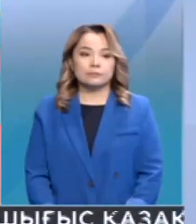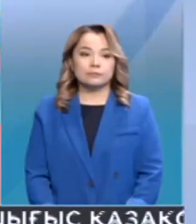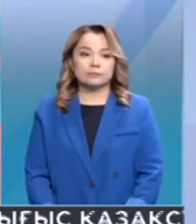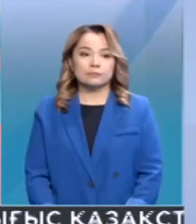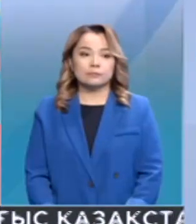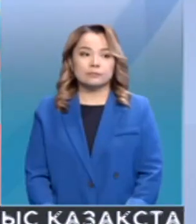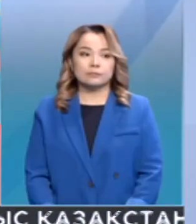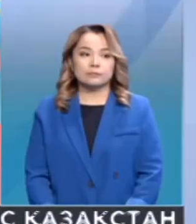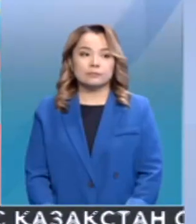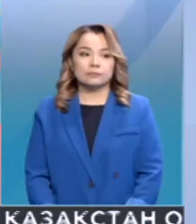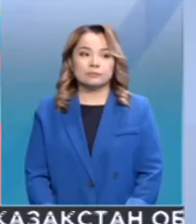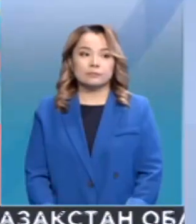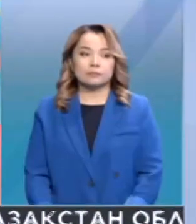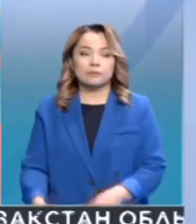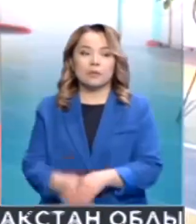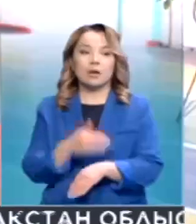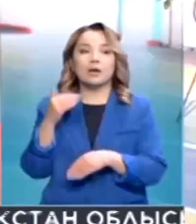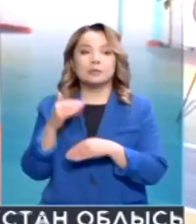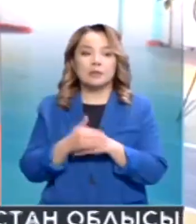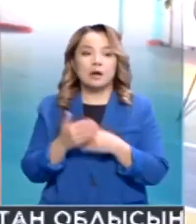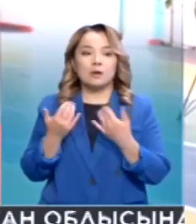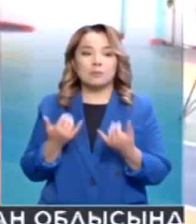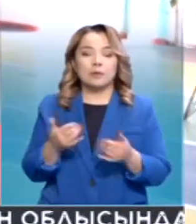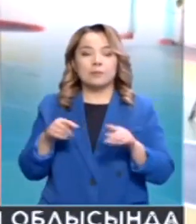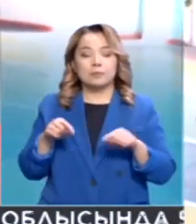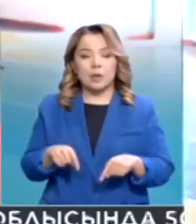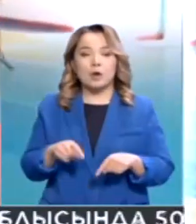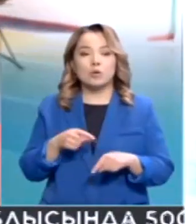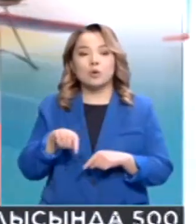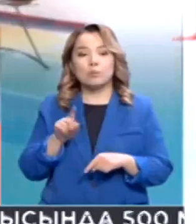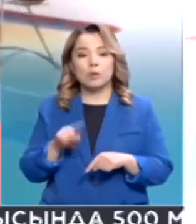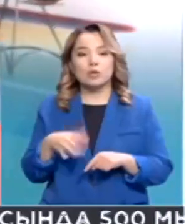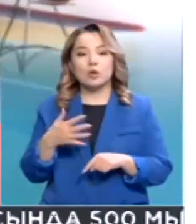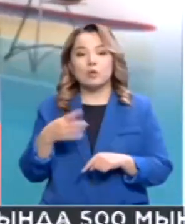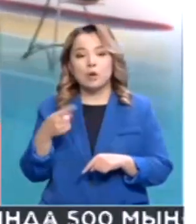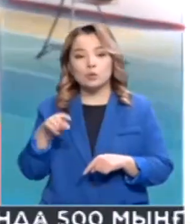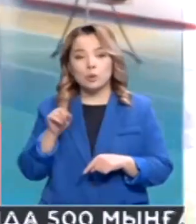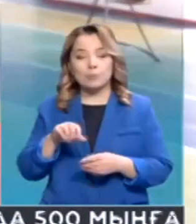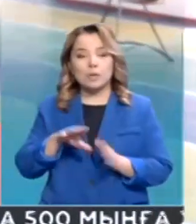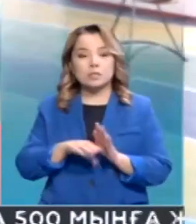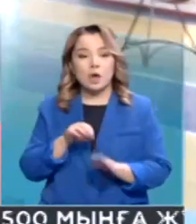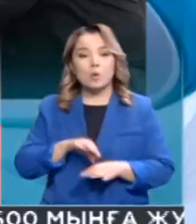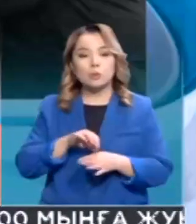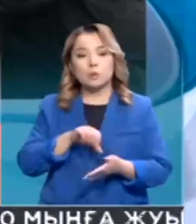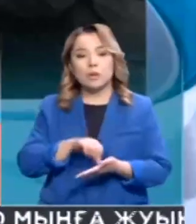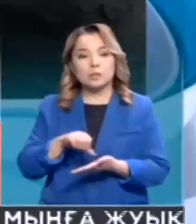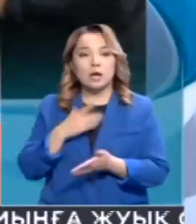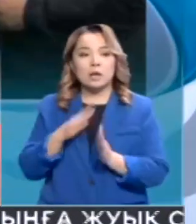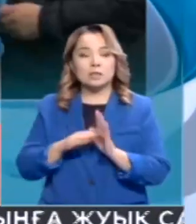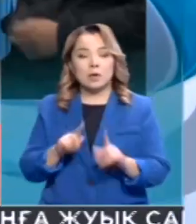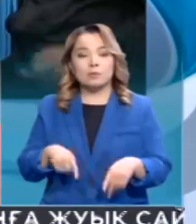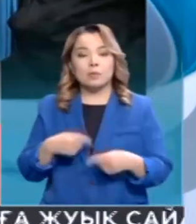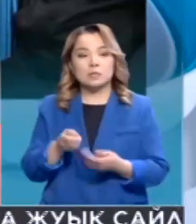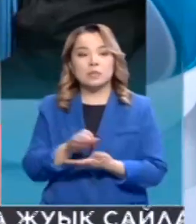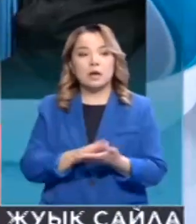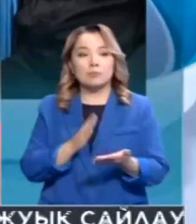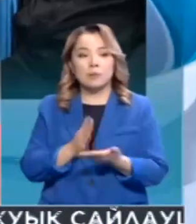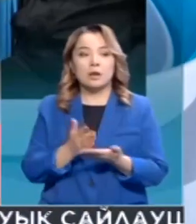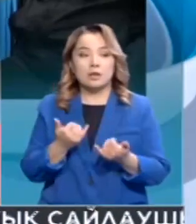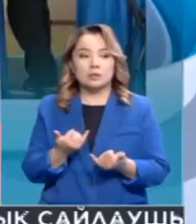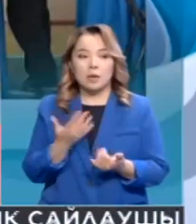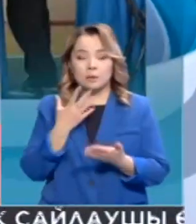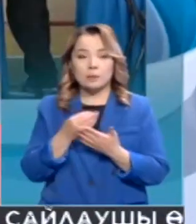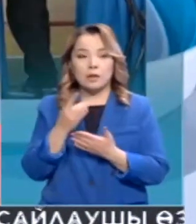Аягөз. Қайырлы кеш, Армангүл. Мен қазір нөмірі 51-ші сайлау учаскесіндемін. Дауыс беру әлі жалғасып жатыр. Саяси